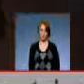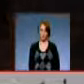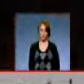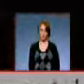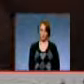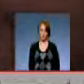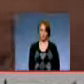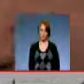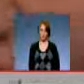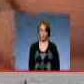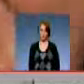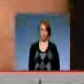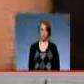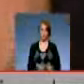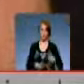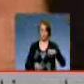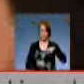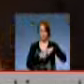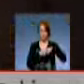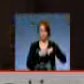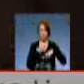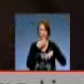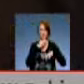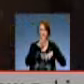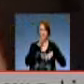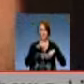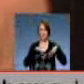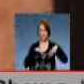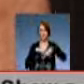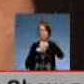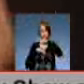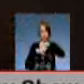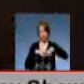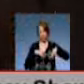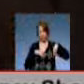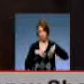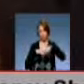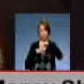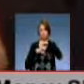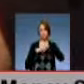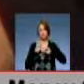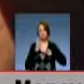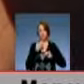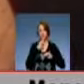بعد ما لبست الطرف بقيت اعرف امشي عليه، استند عليه وبمشي